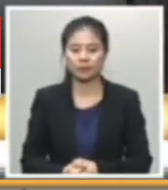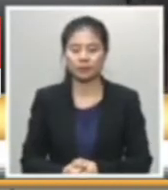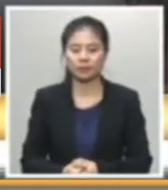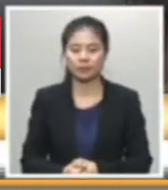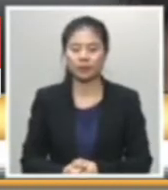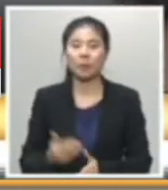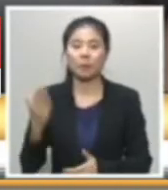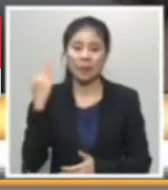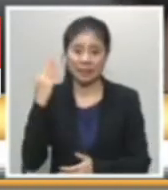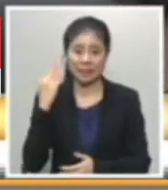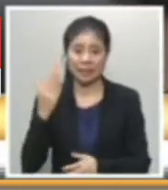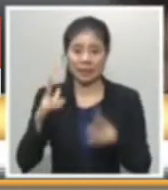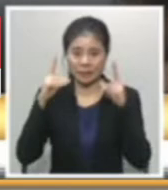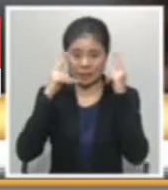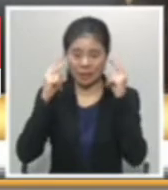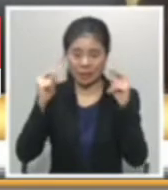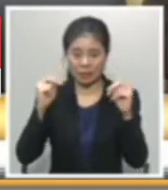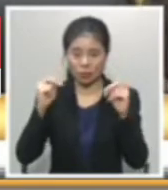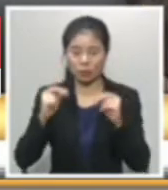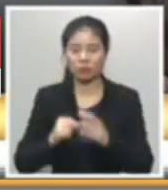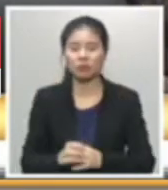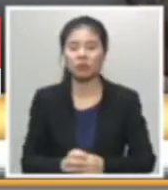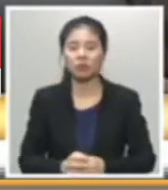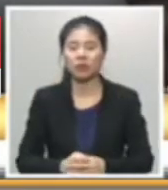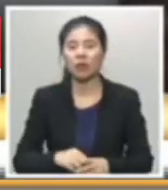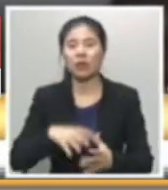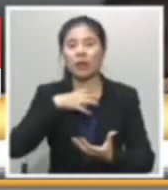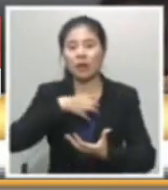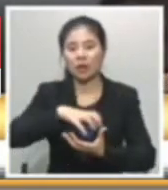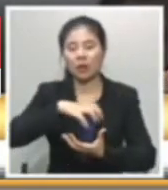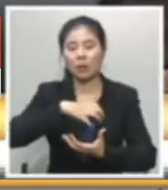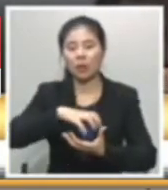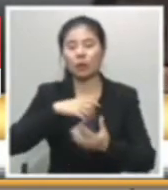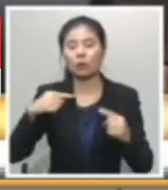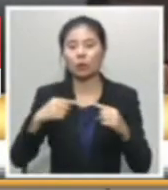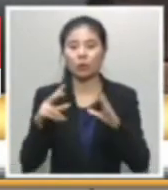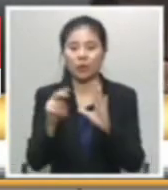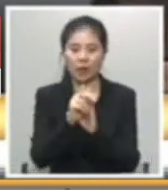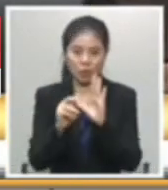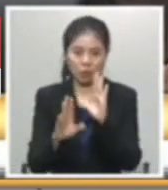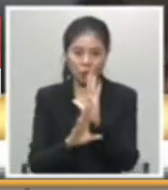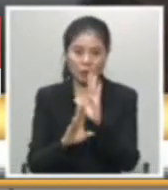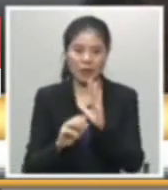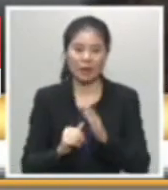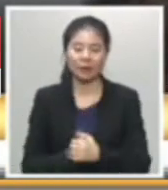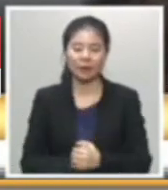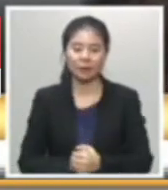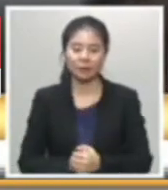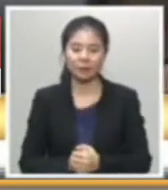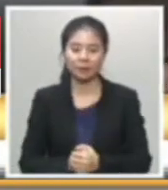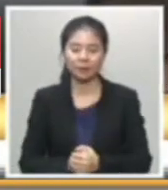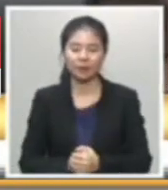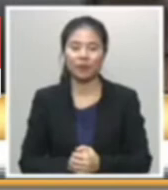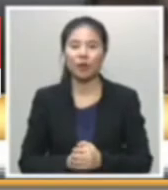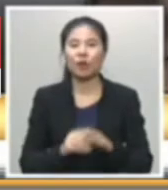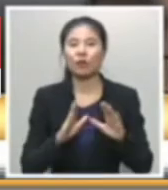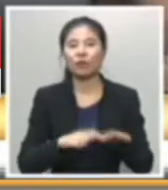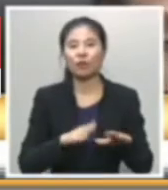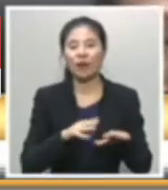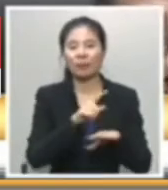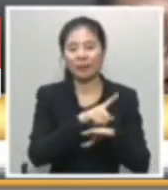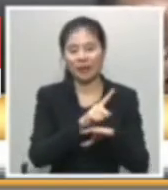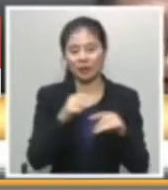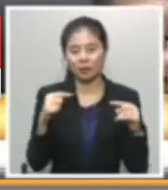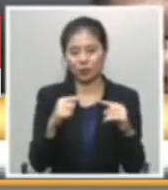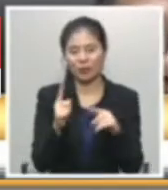กรัฐมนตรีได้แถลงในเรื่องเกี่ยวกับนโยบายต้องกราบเรียนท่านประธานด้วยความเคารพว่า